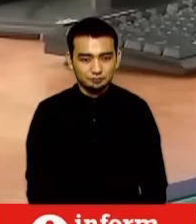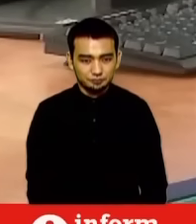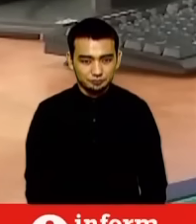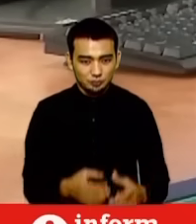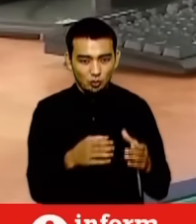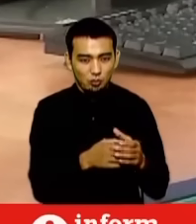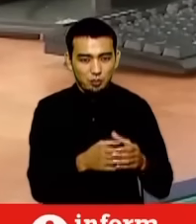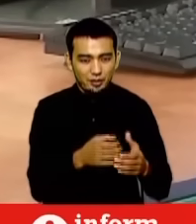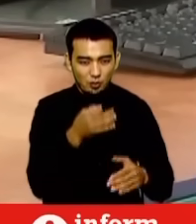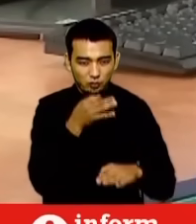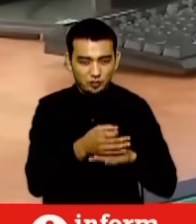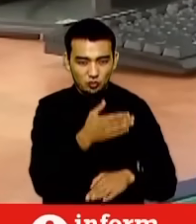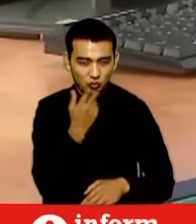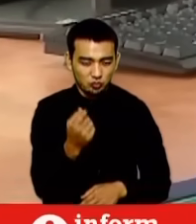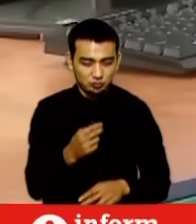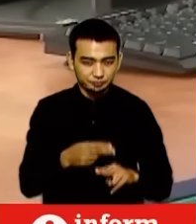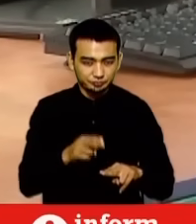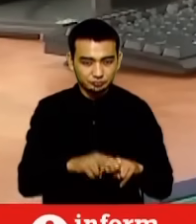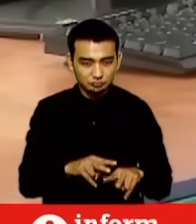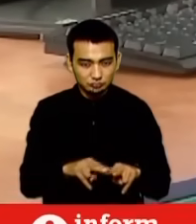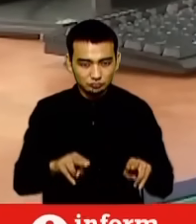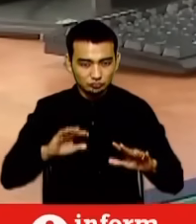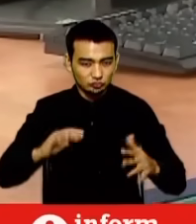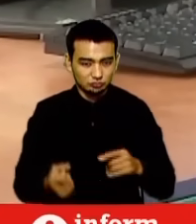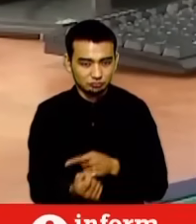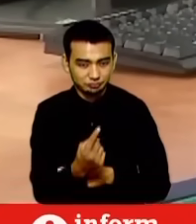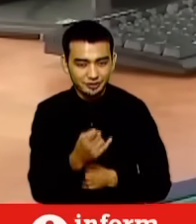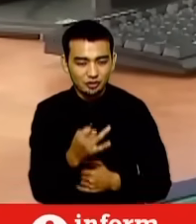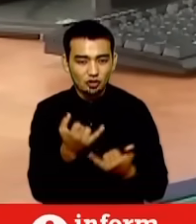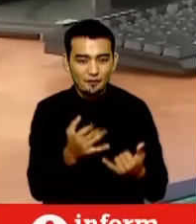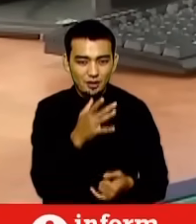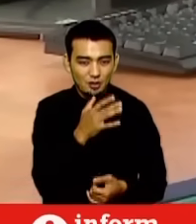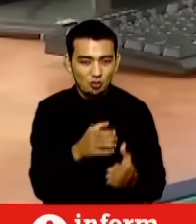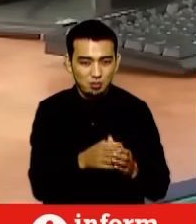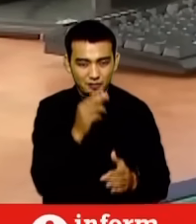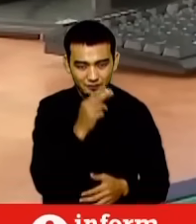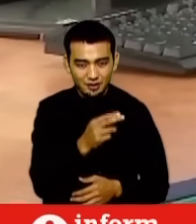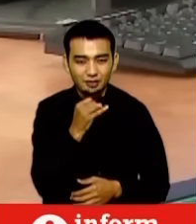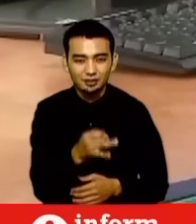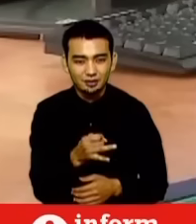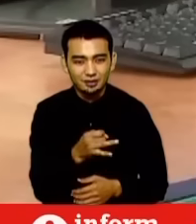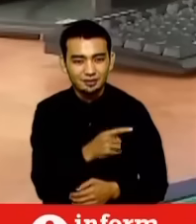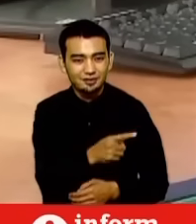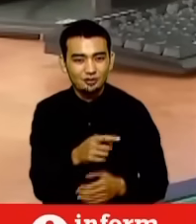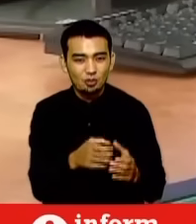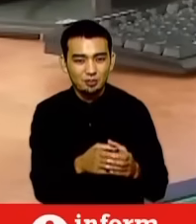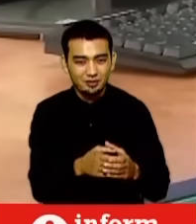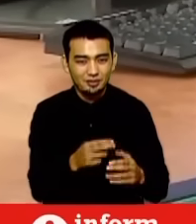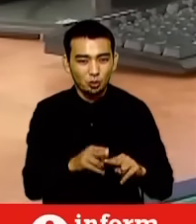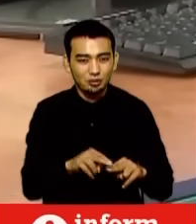Мердігердің жауапсыздығынан осындай жағдайға жетіп отырмыз. Қазіргі таңда енді ол кісілерге